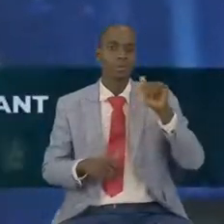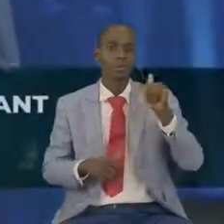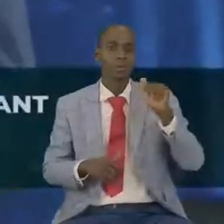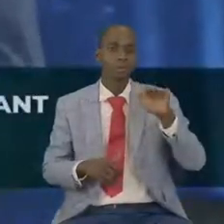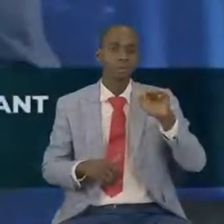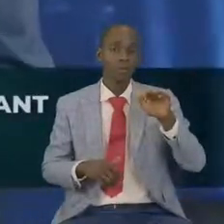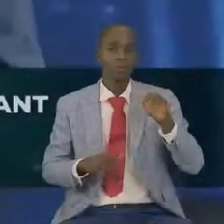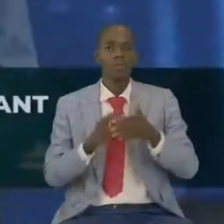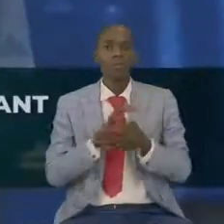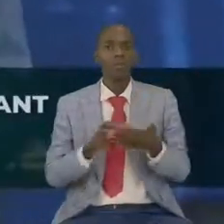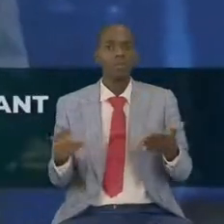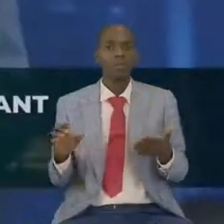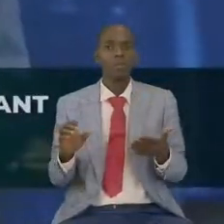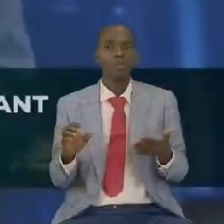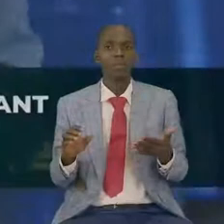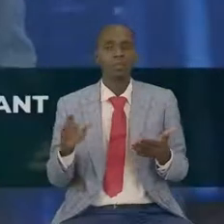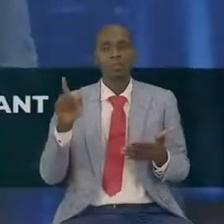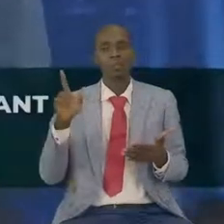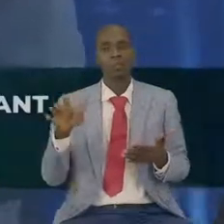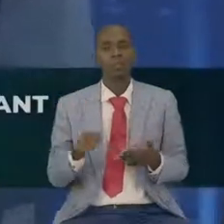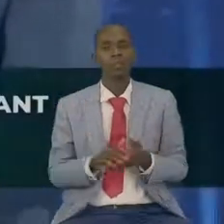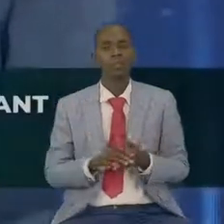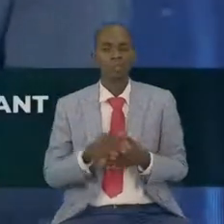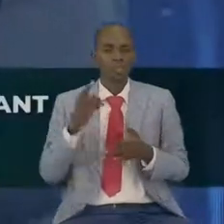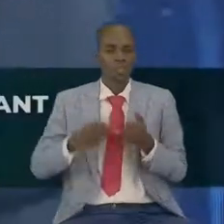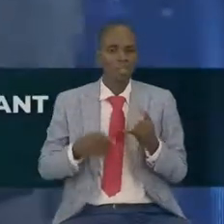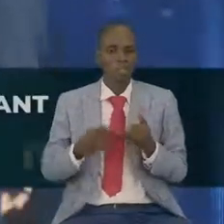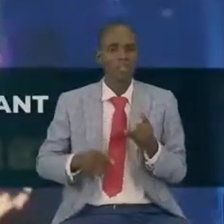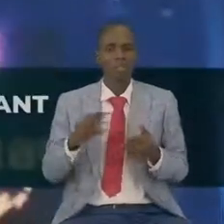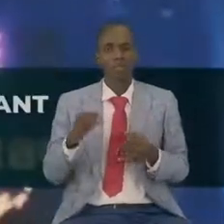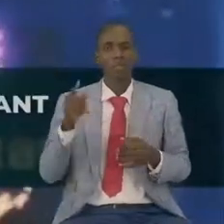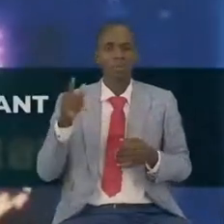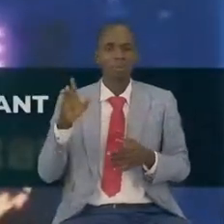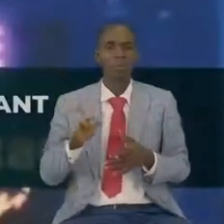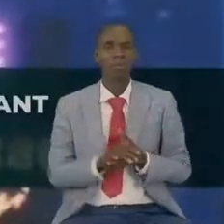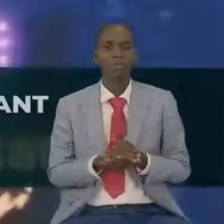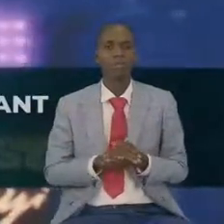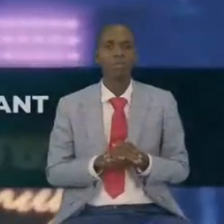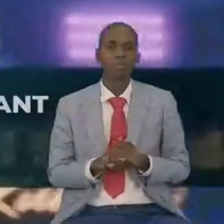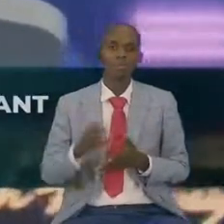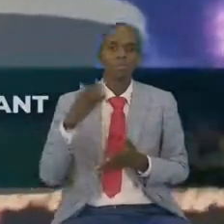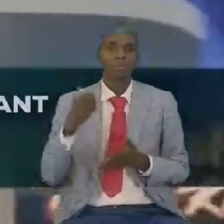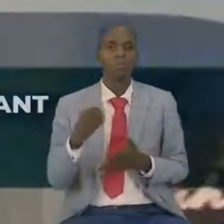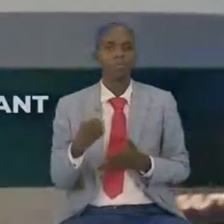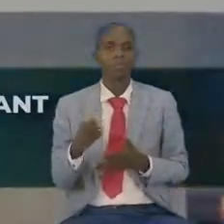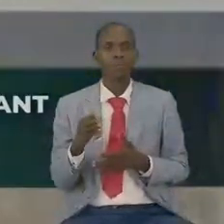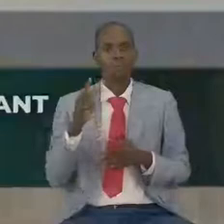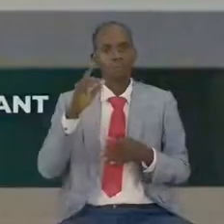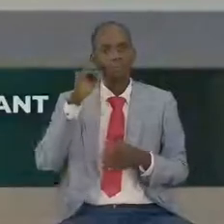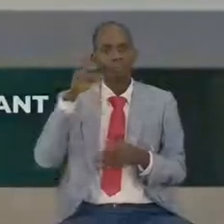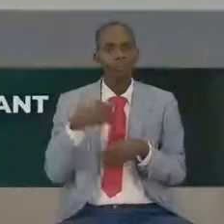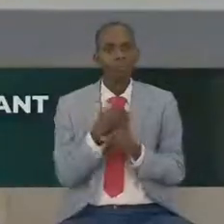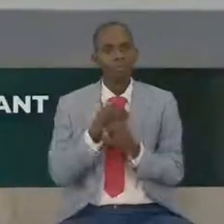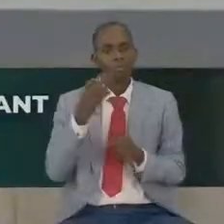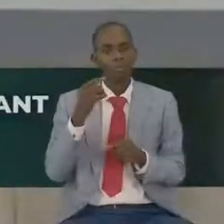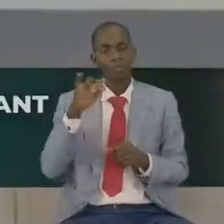15. Lisons à partir du verset 25. La dernière partie du verset 25. Ce fut là que l'Éternel donna au peuple